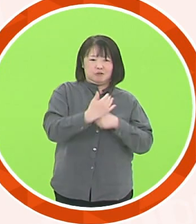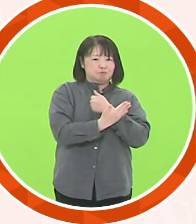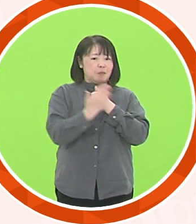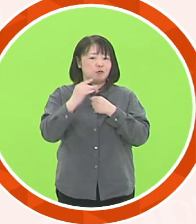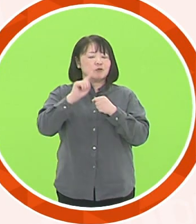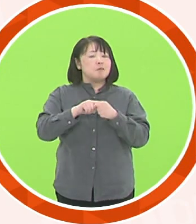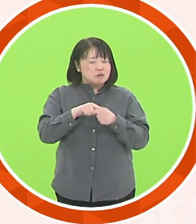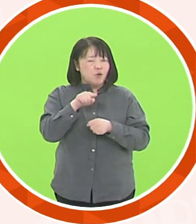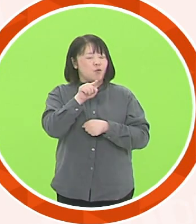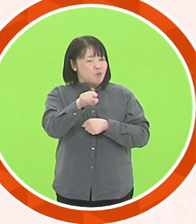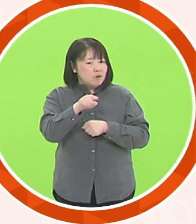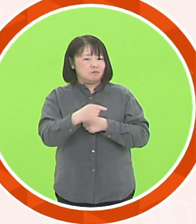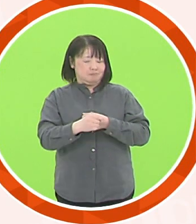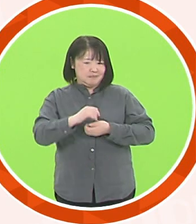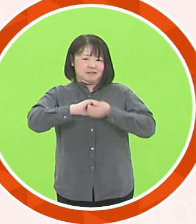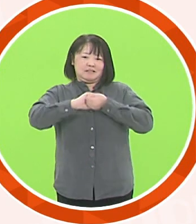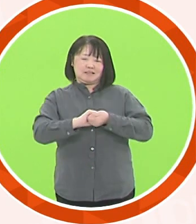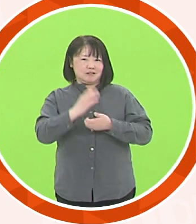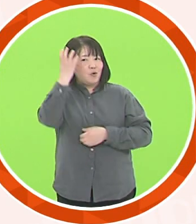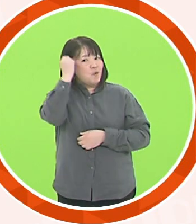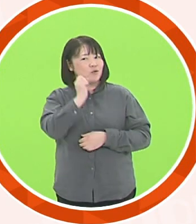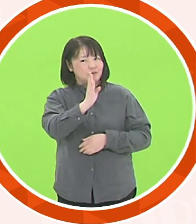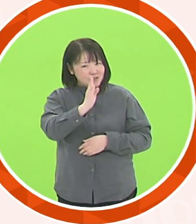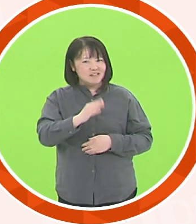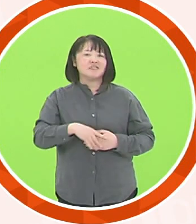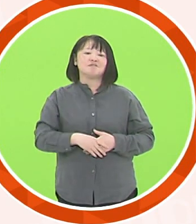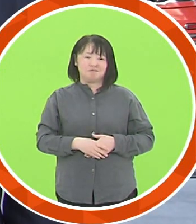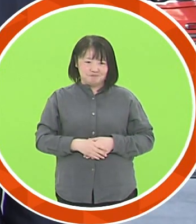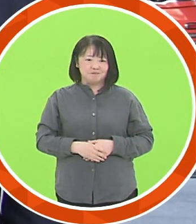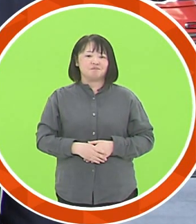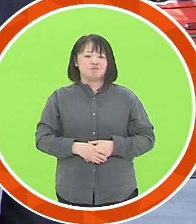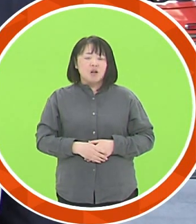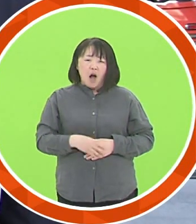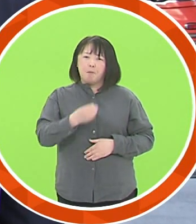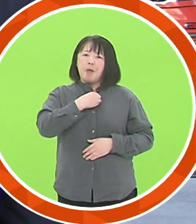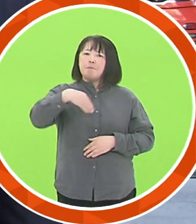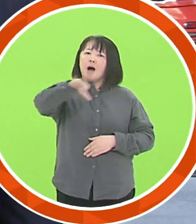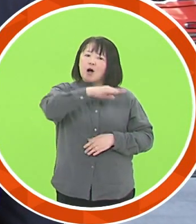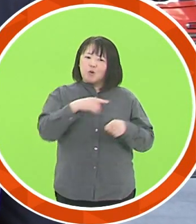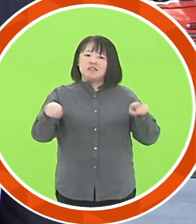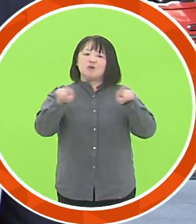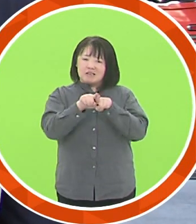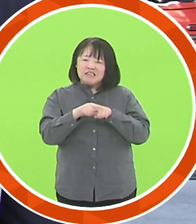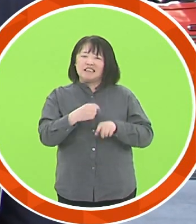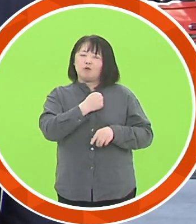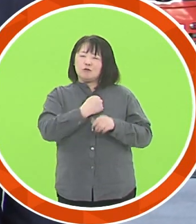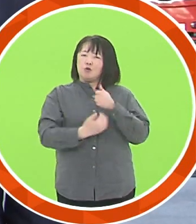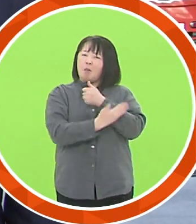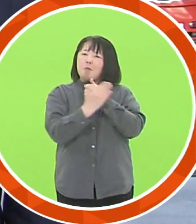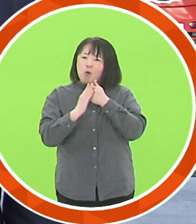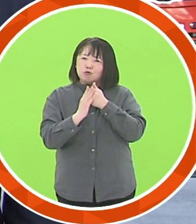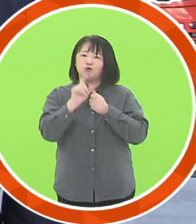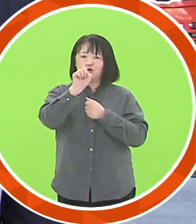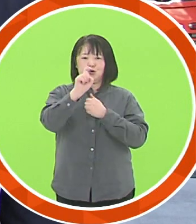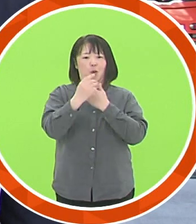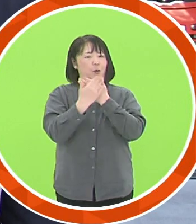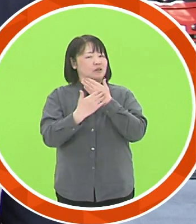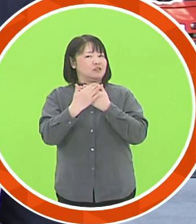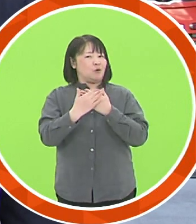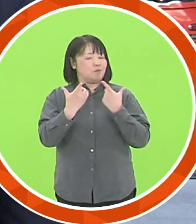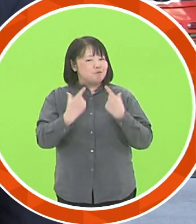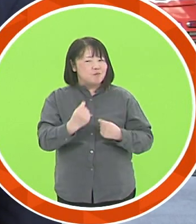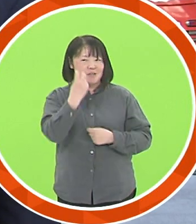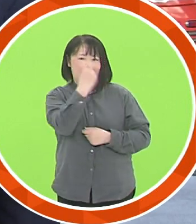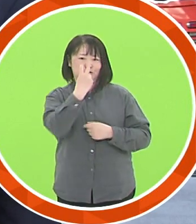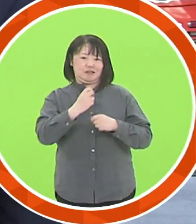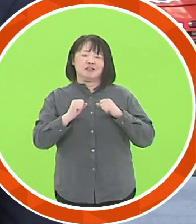命を守るためにぜひ覚えておいてください。 メンバーと一緒に命を守る10のポイントしっかり確認しておきます